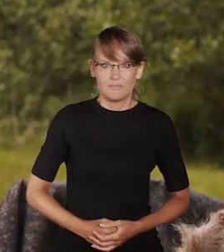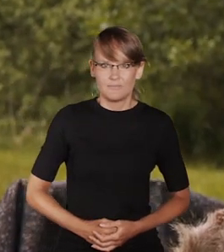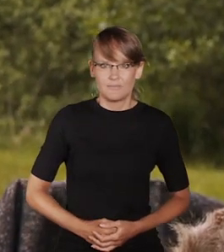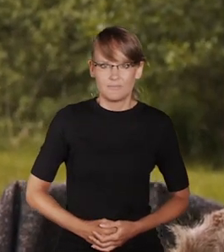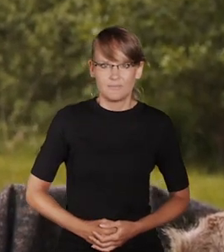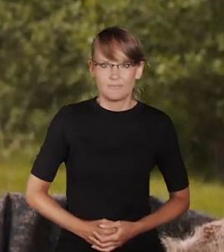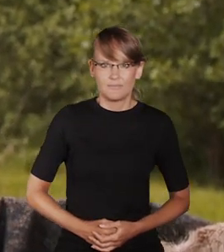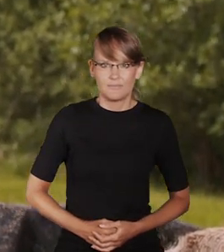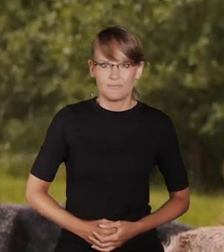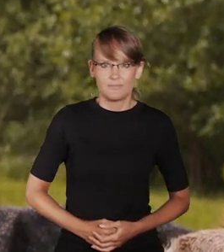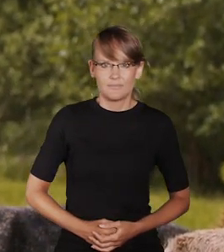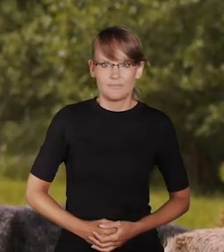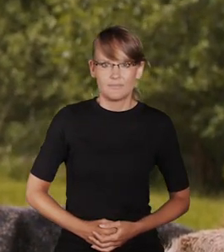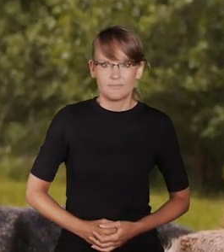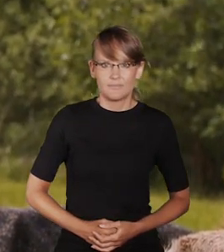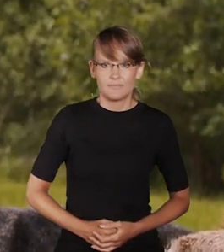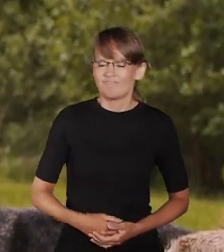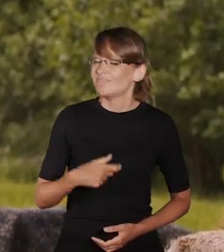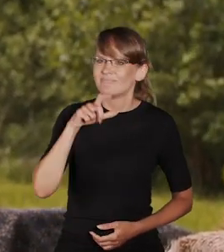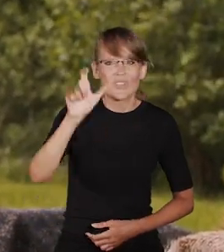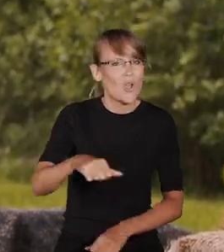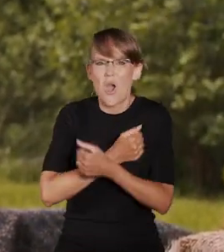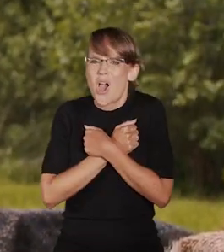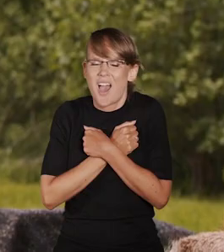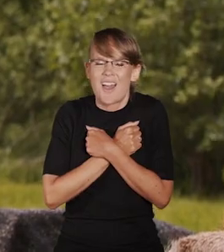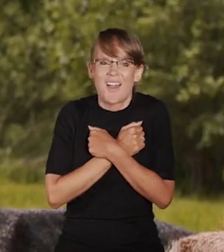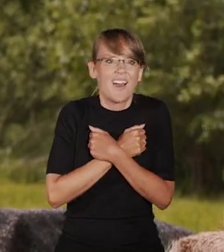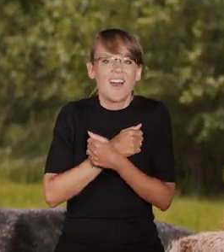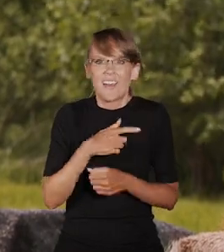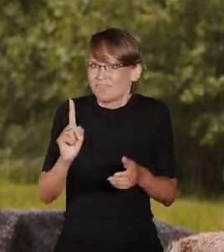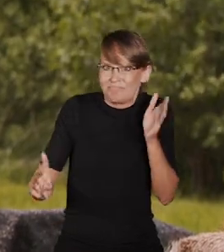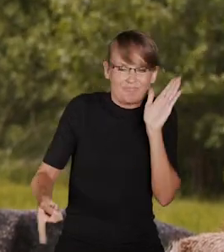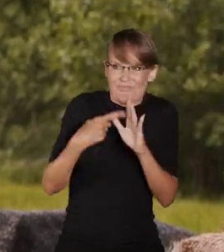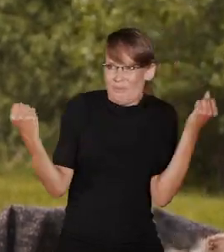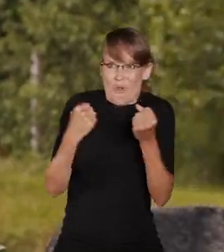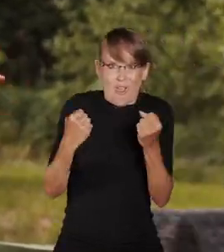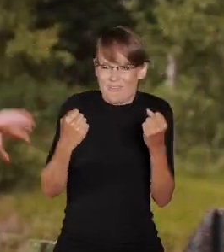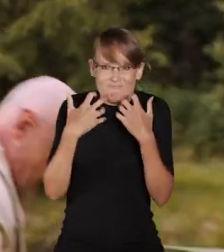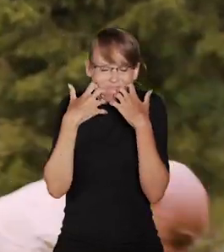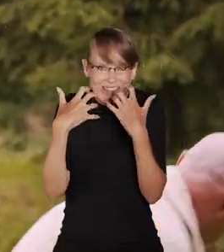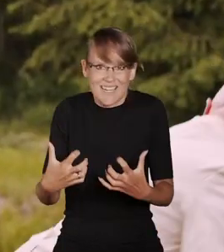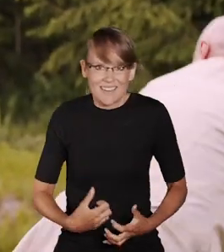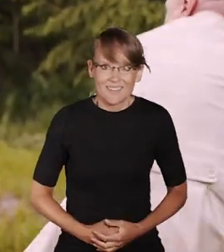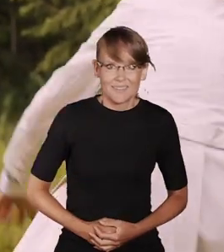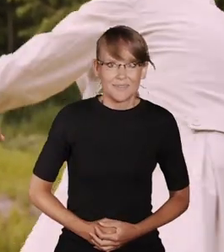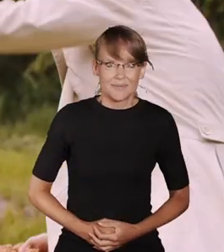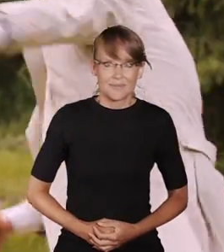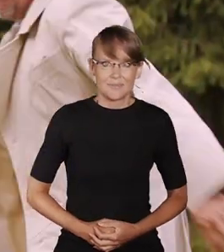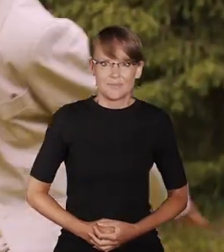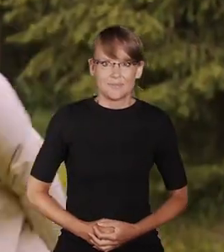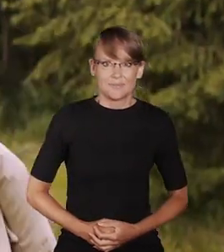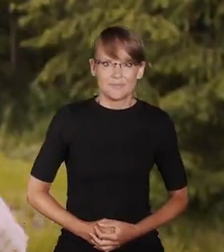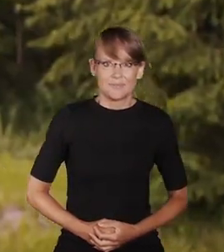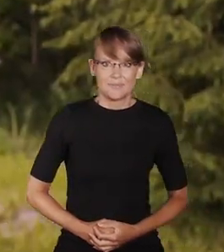Kocham panią. 12 kobiet porzuciłem, ja 9 mnie porzuciło! Ale żadnej nie kochałem tak